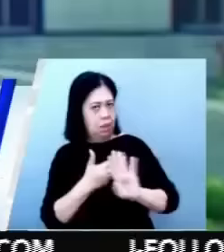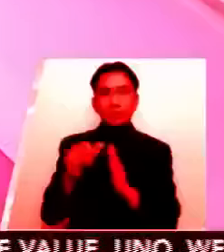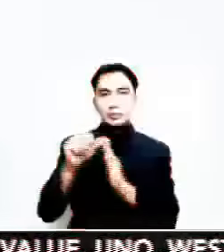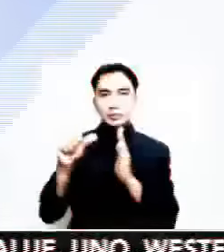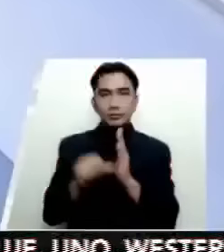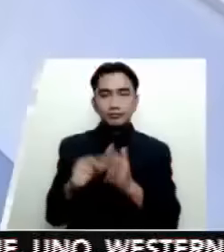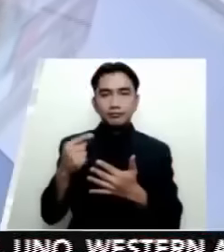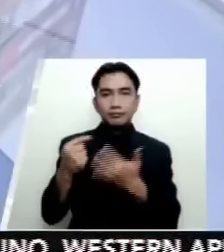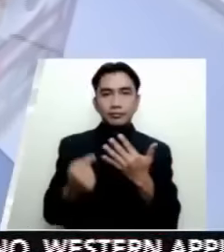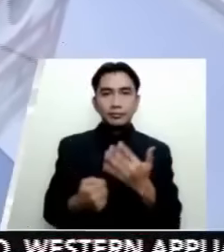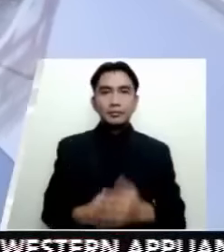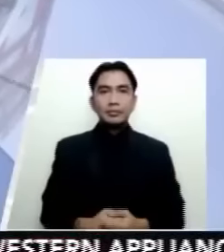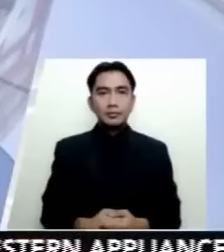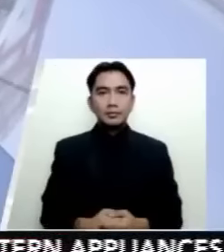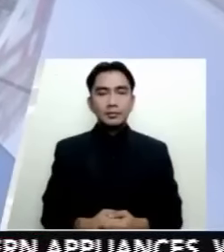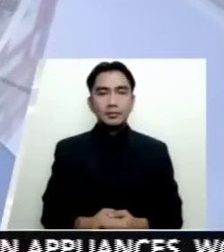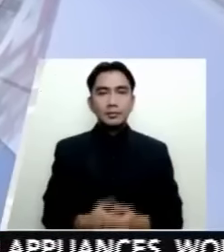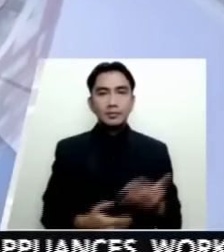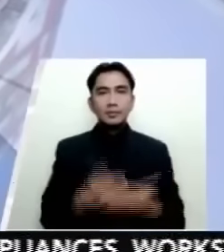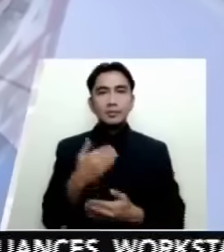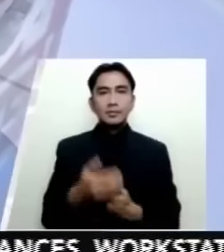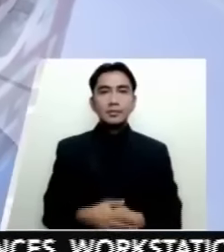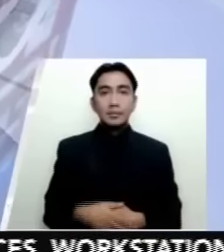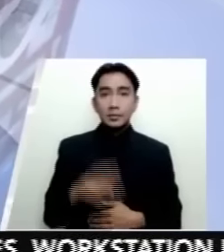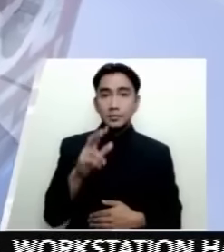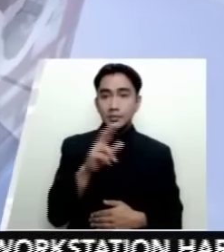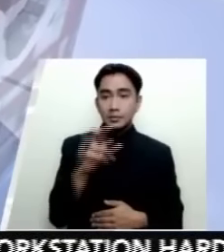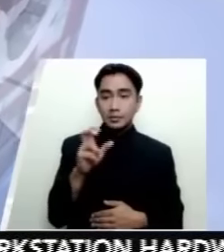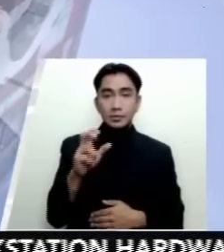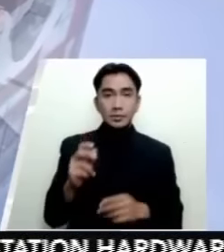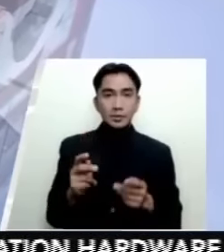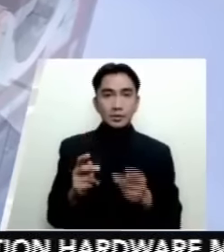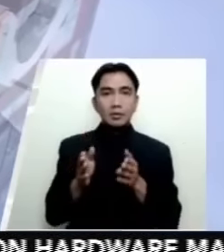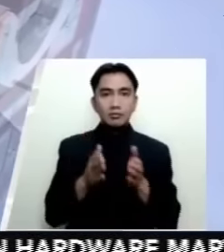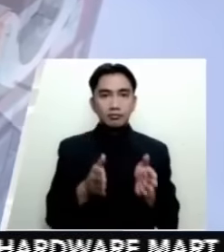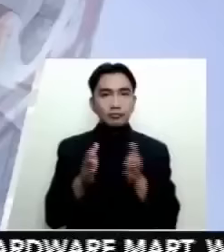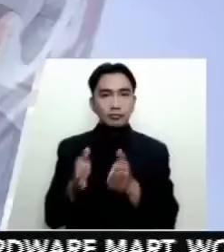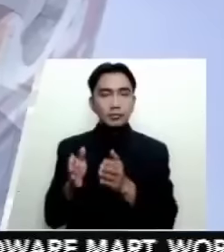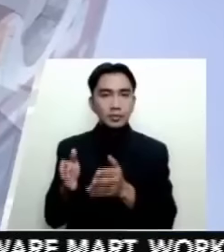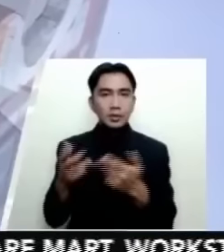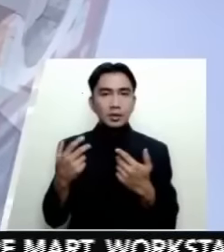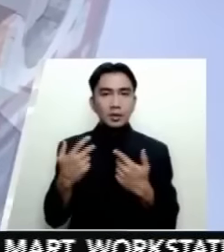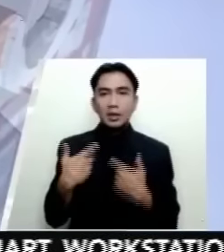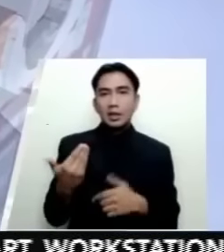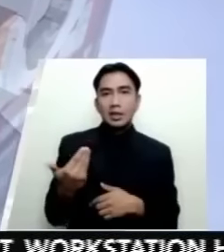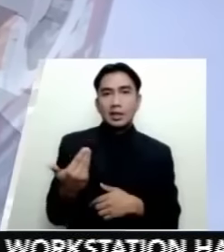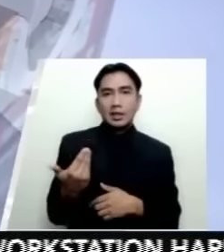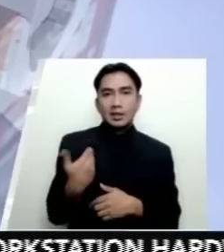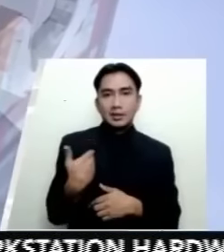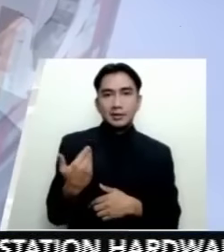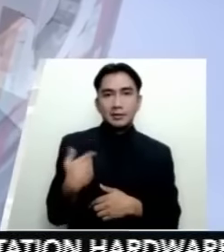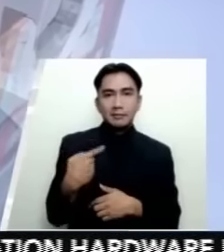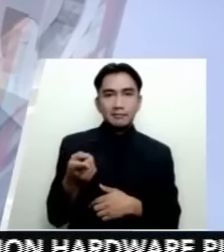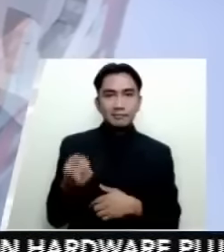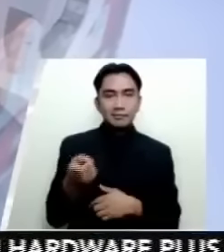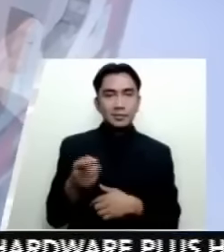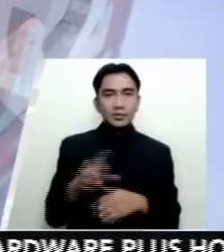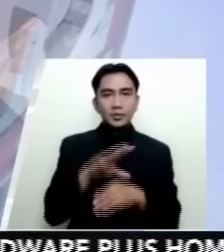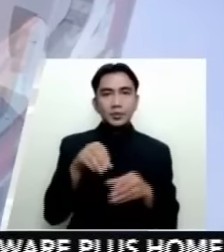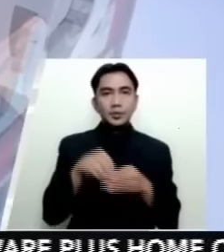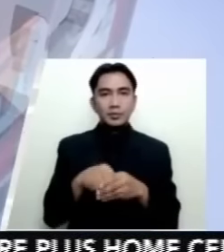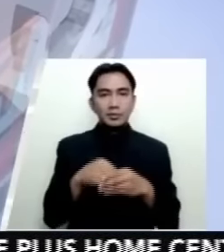ruta. Mahigit 300 ruta pa sa Metro Manila ang may unconsolidated na jeep ayon sa LTFRB.